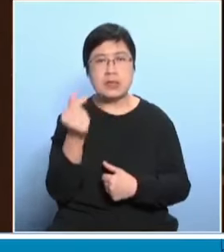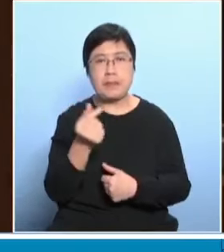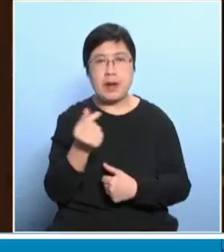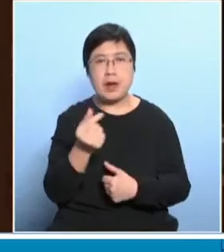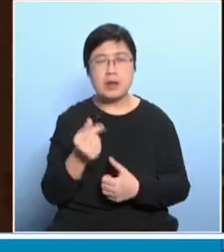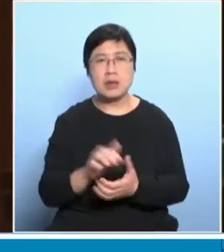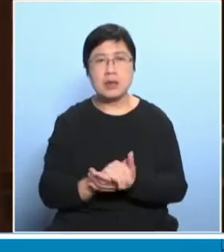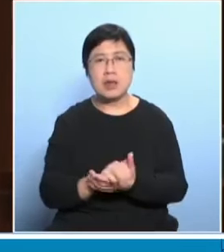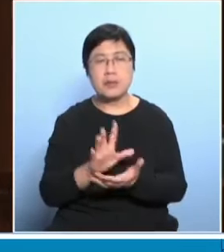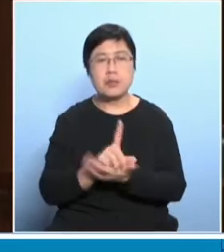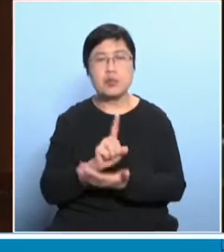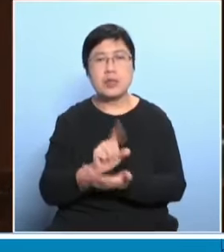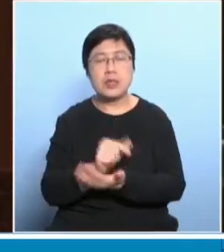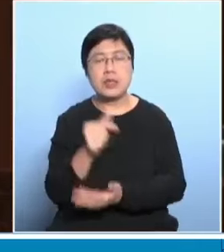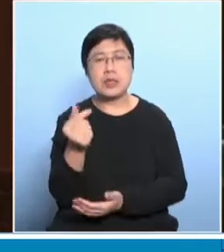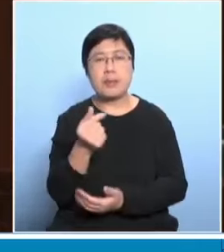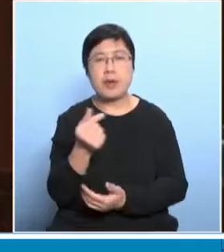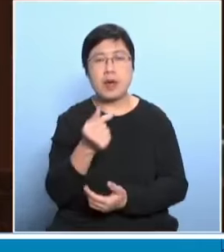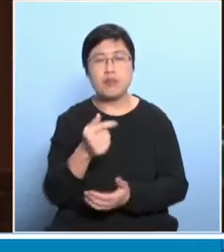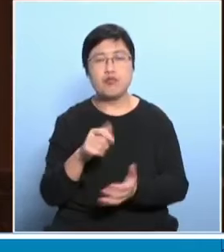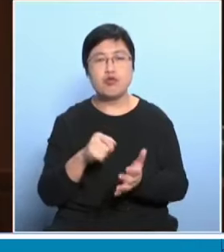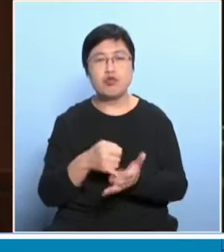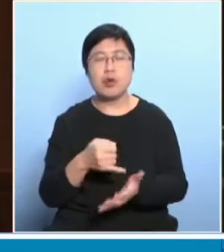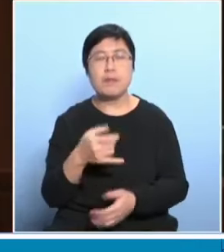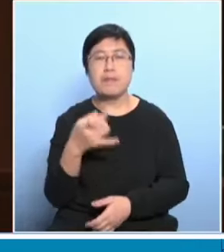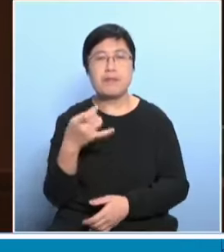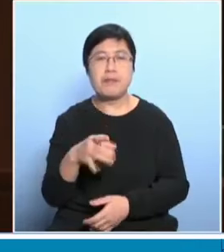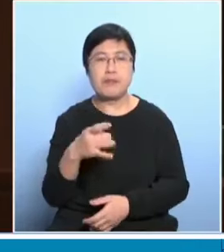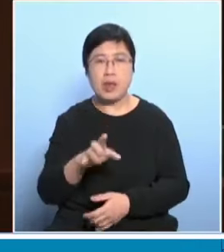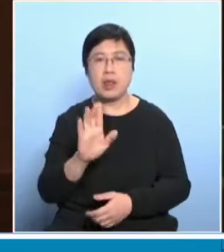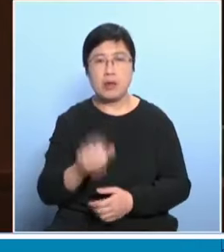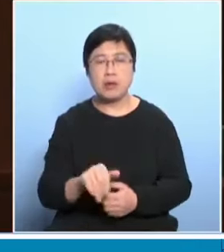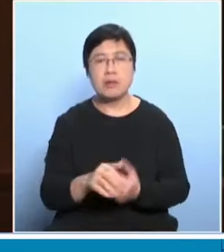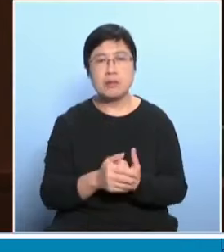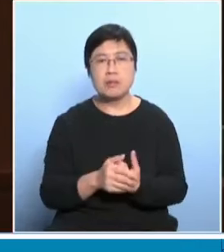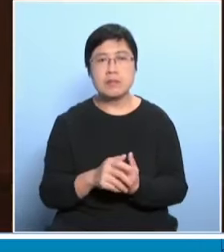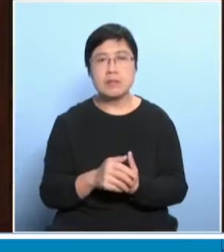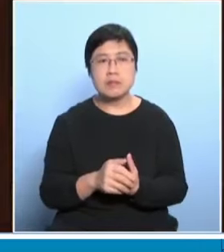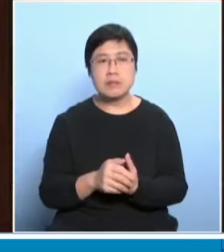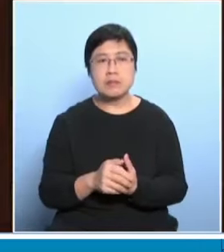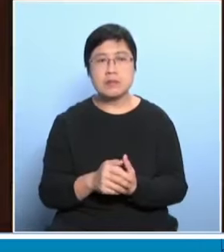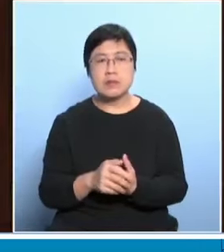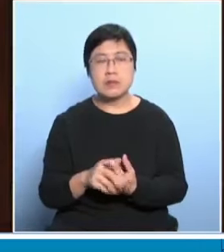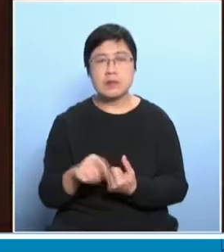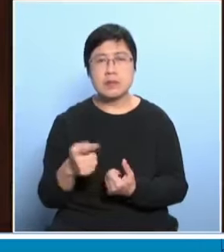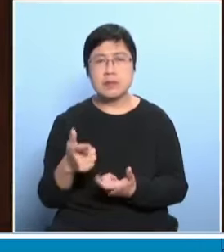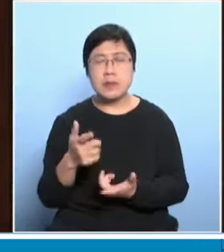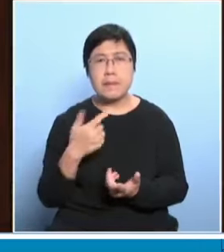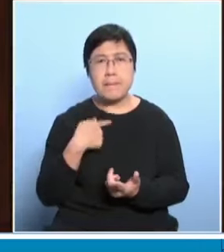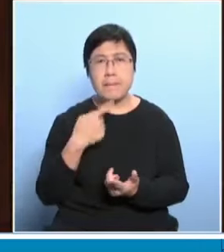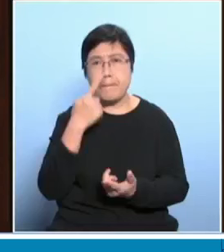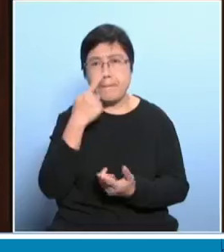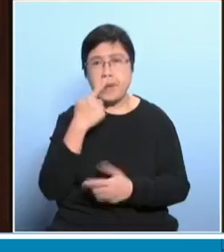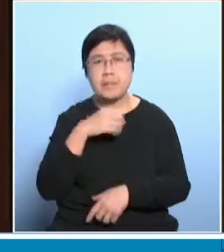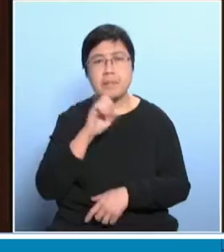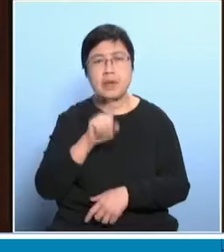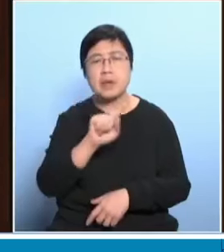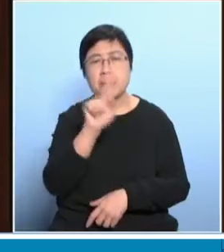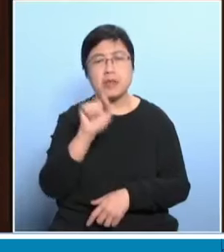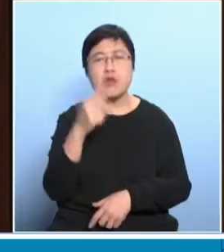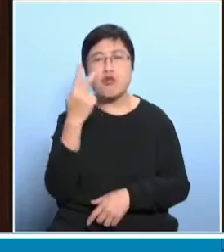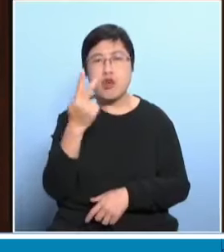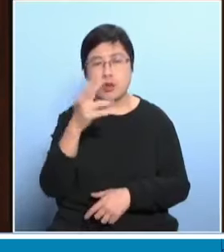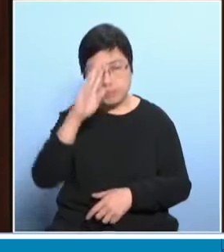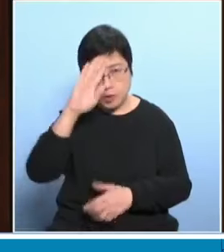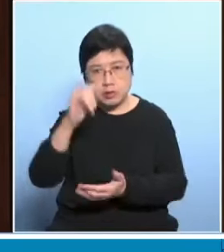10,000元的一個每年一個100,000元的免稅額。另外呢，我們其實都可以收 吳秋北議員，你已經問了兩個問題